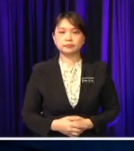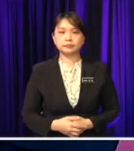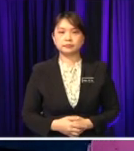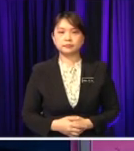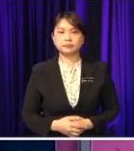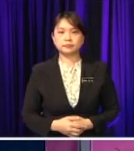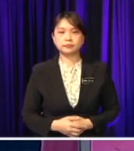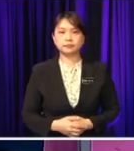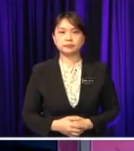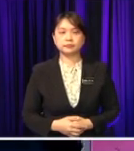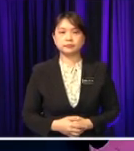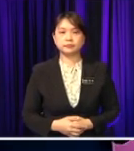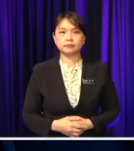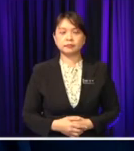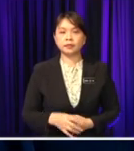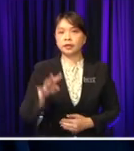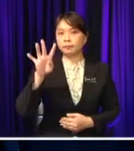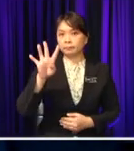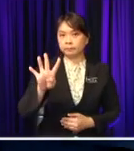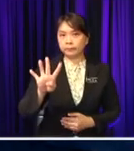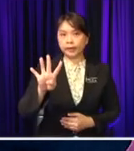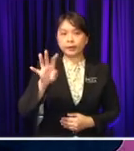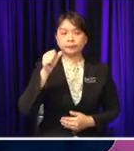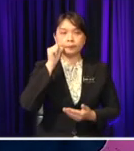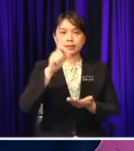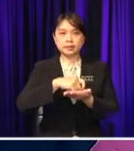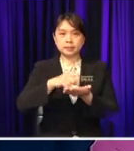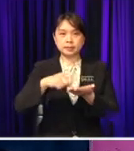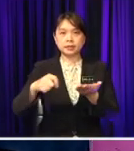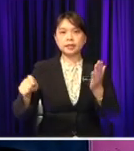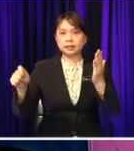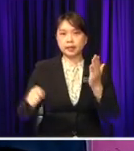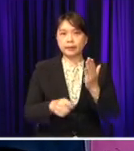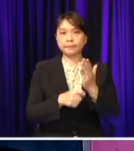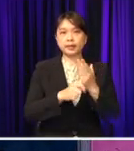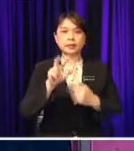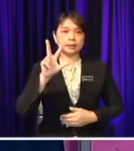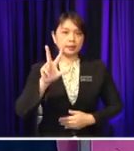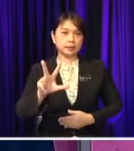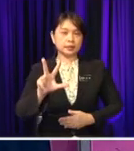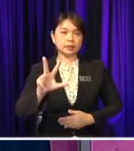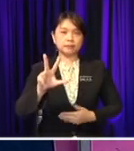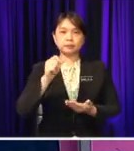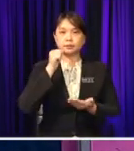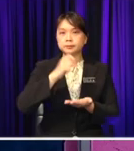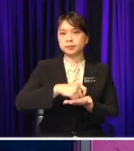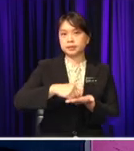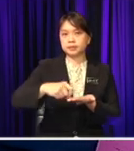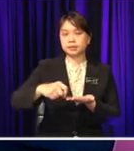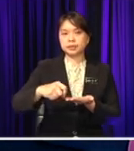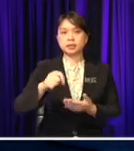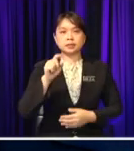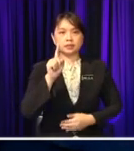pensil tambah 3 batang pensil jadi kita kirim satu dua